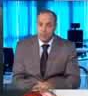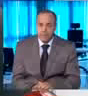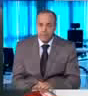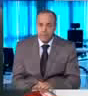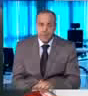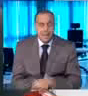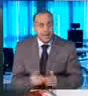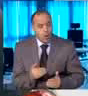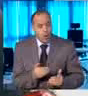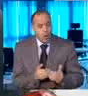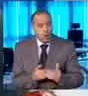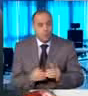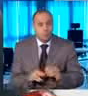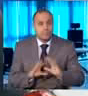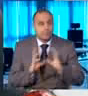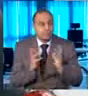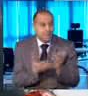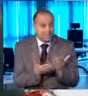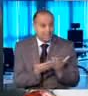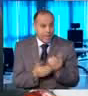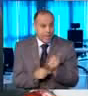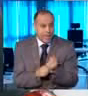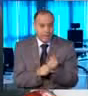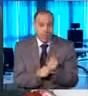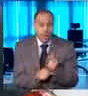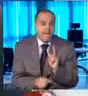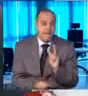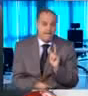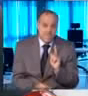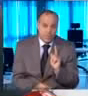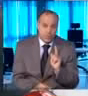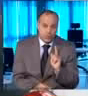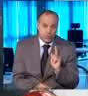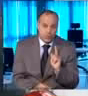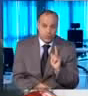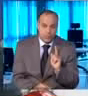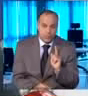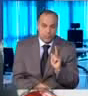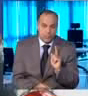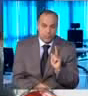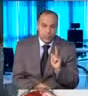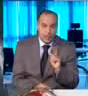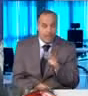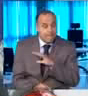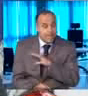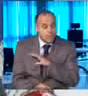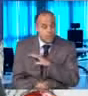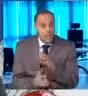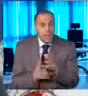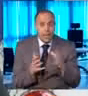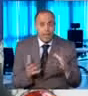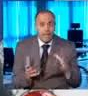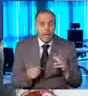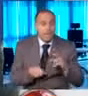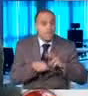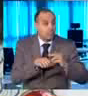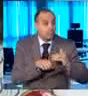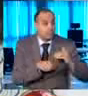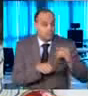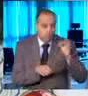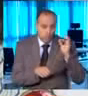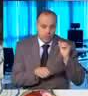القرب تحسين مناخ الأعمال المحلي فيه معناها مسؤولية كبيرة من المسؤولين